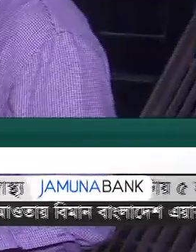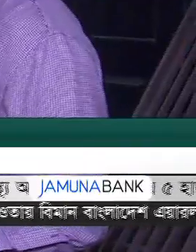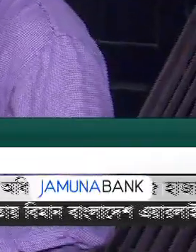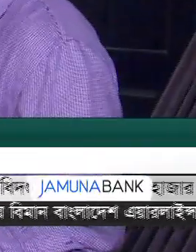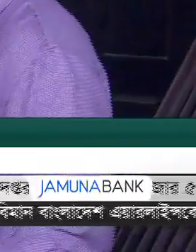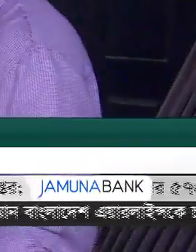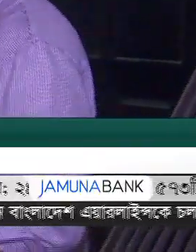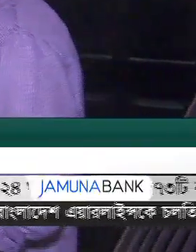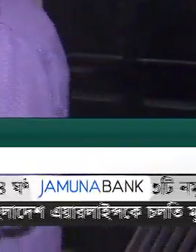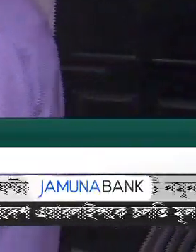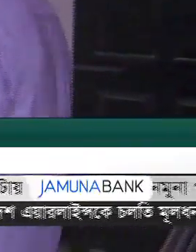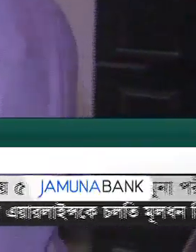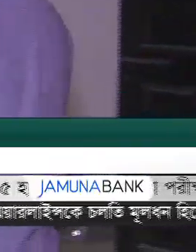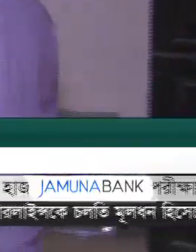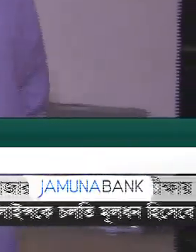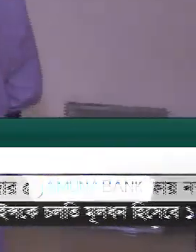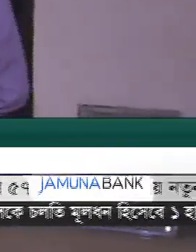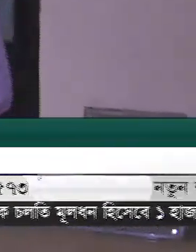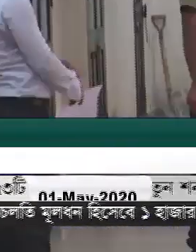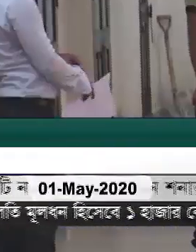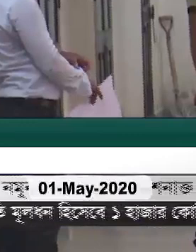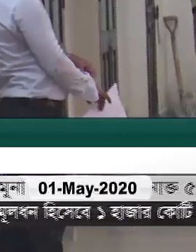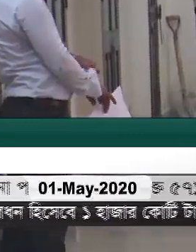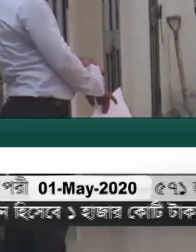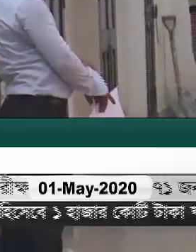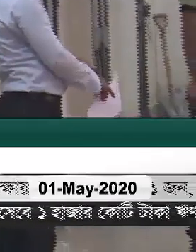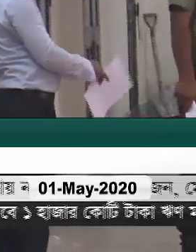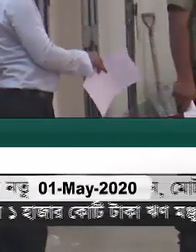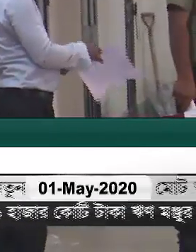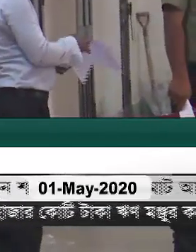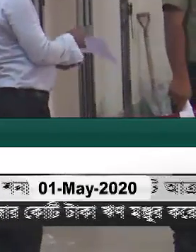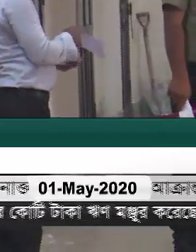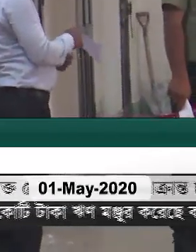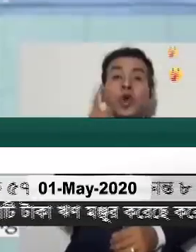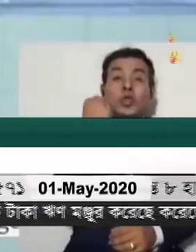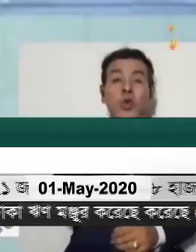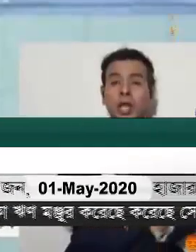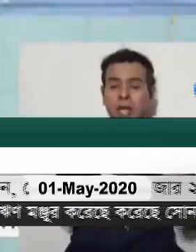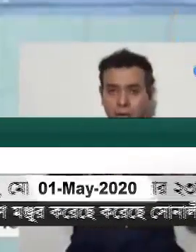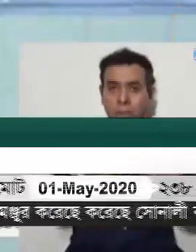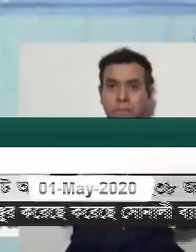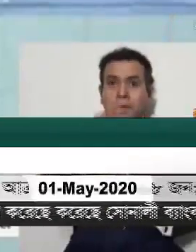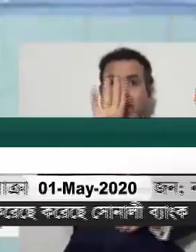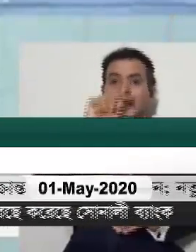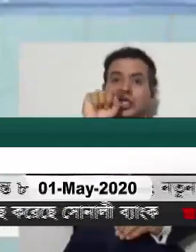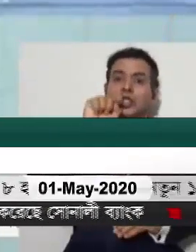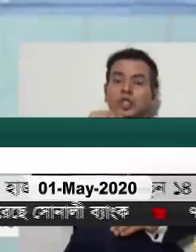জনের শরীরে কোনো উপসর্গ নেই নিয়মিত অনলাইন ব্রিফিং এ এসব তথ্য জানায় স্বাস্থ্য অধিদপ্তর পরীক্ষা হয়েছে